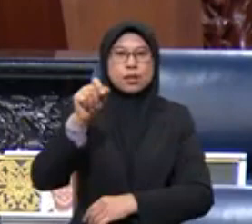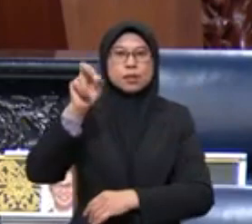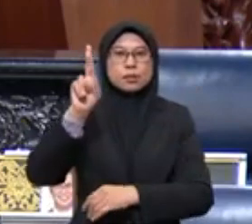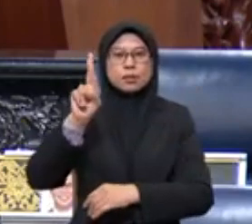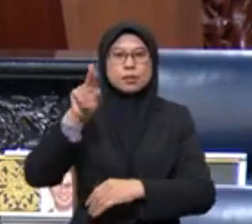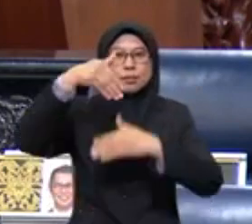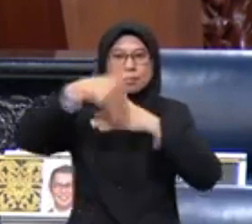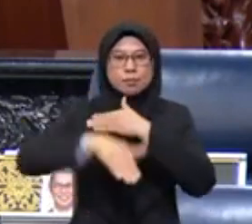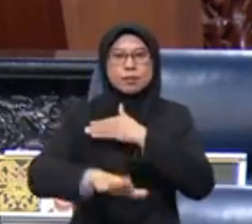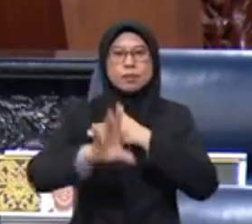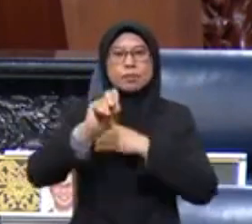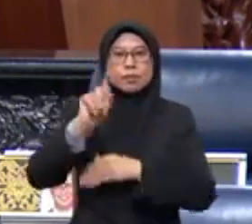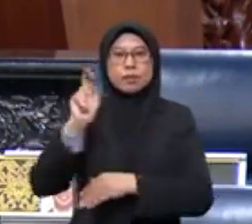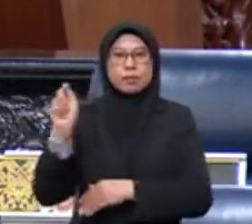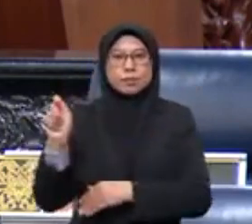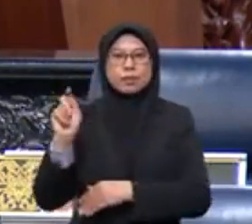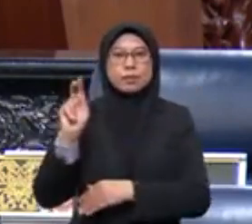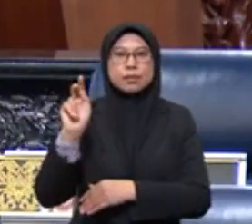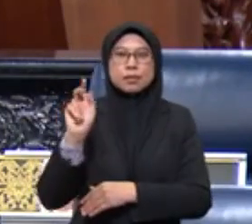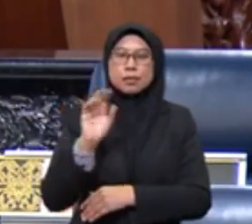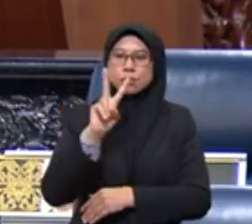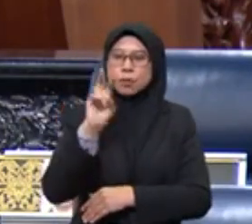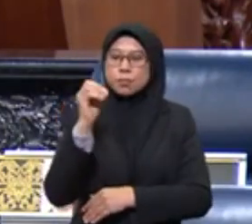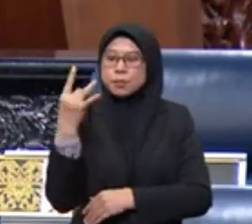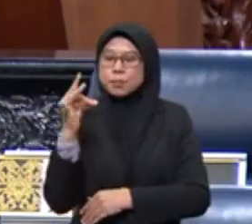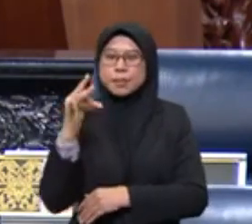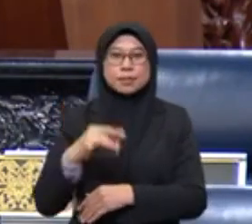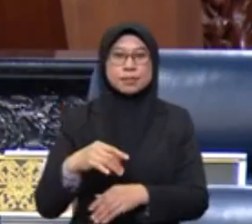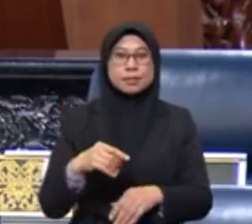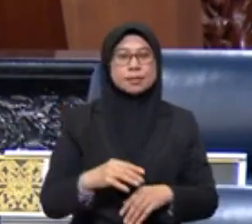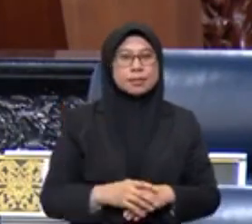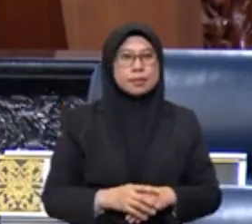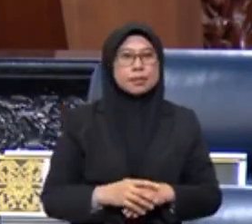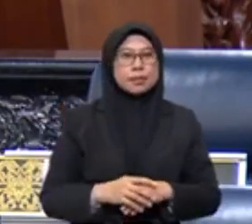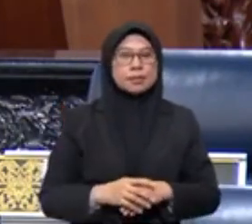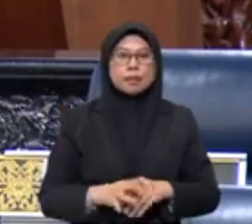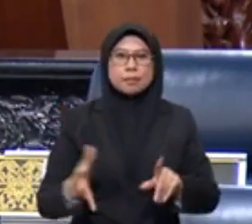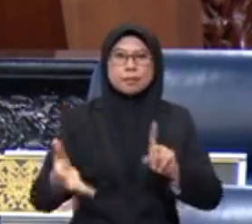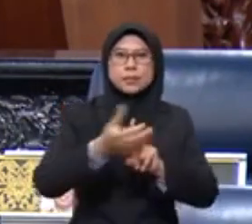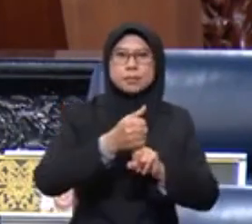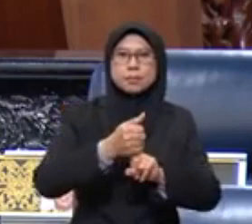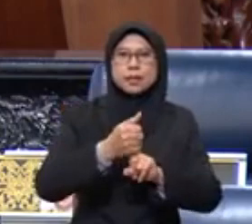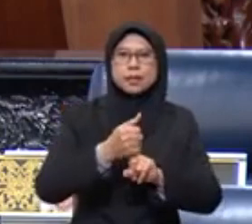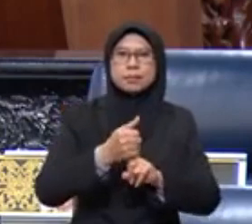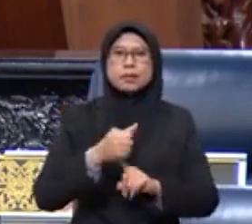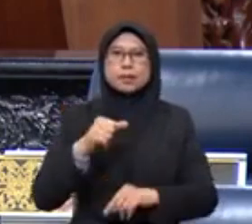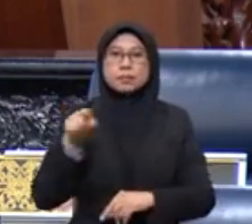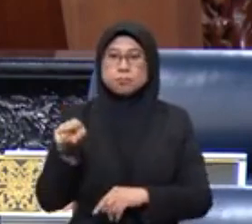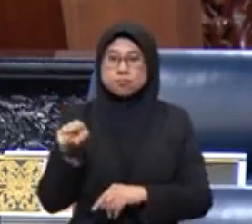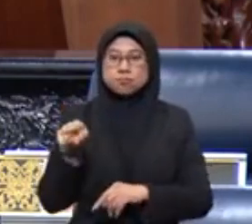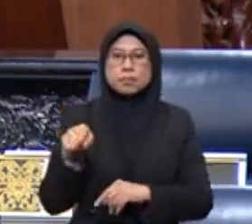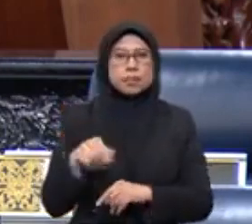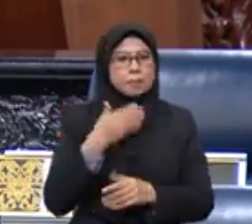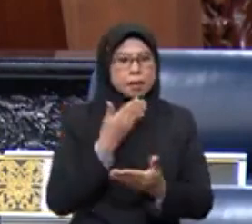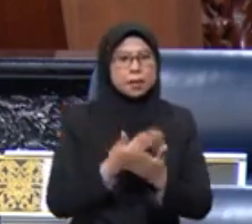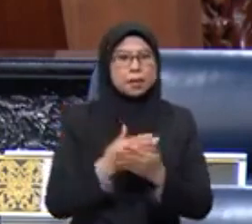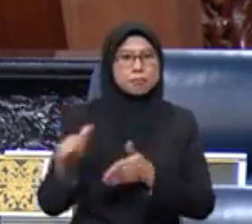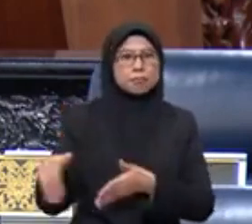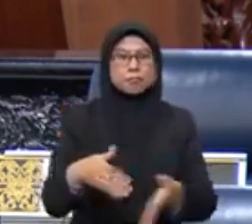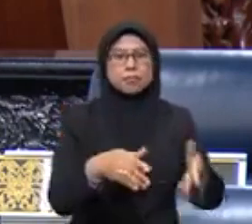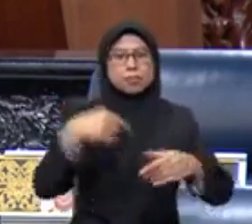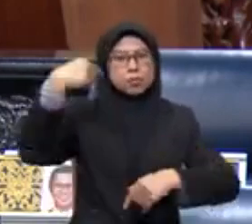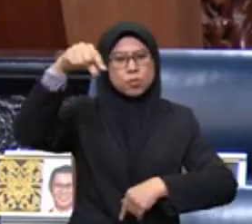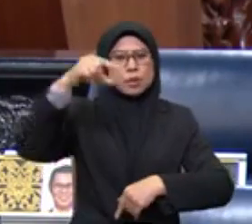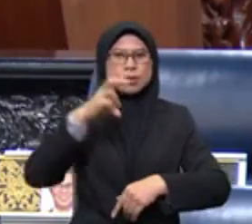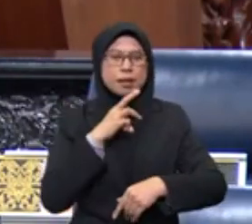sejak tahun 2018. Pada masa dan ketika itu, status pencapaian River of Life sedang berada dalam keadaan yang baik. Keadaan kualiti